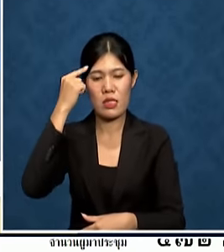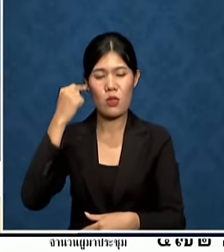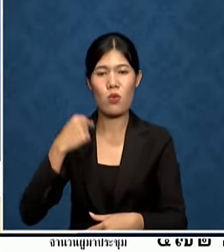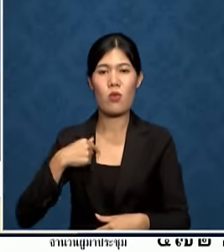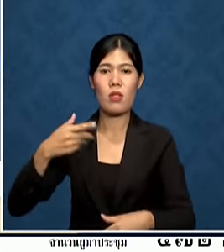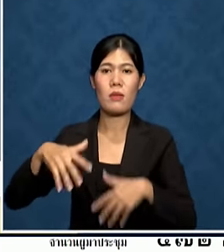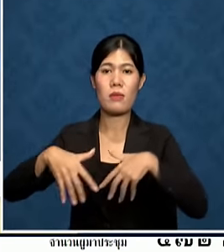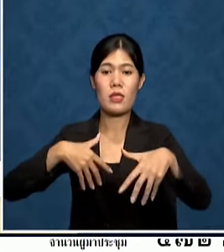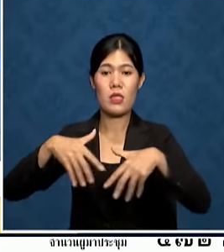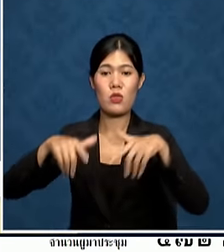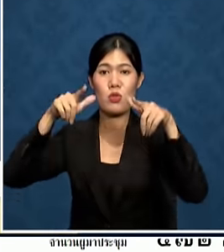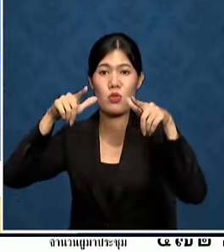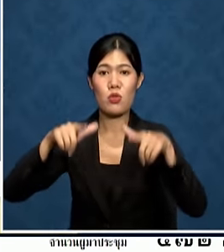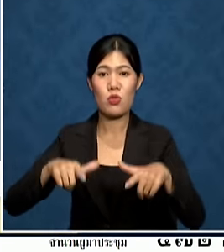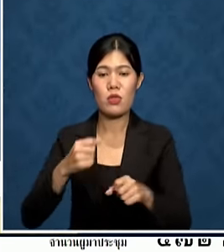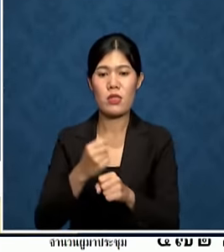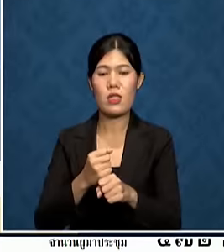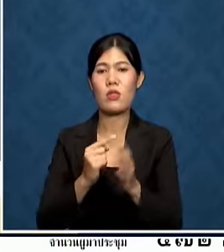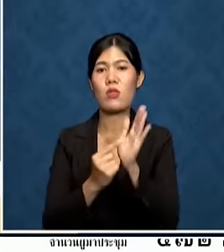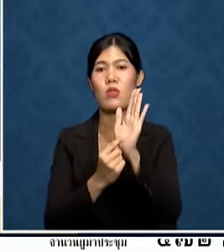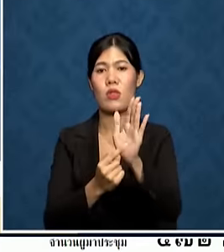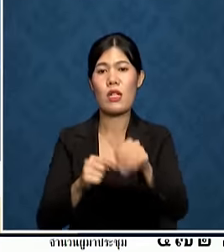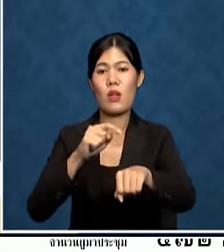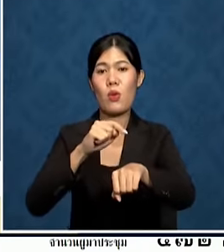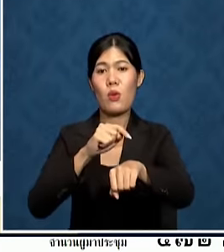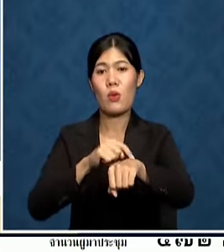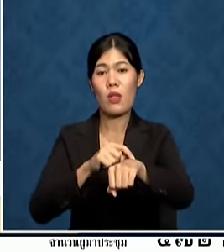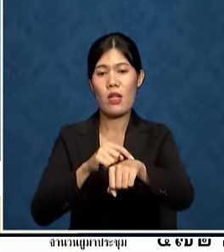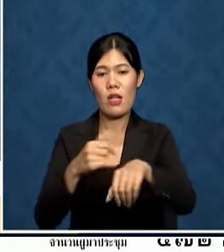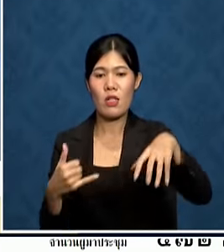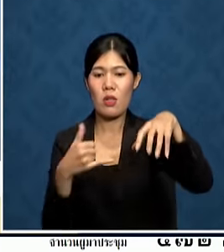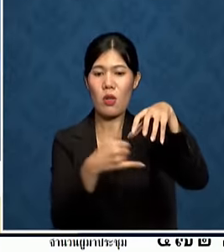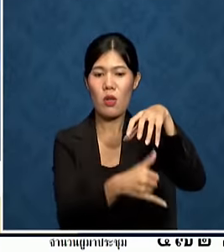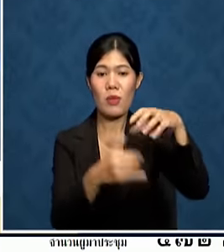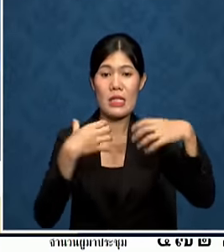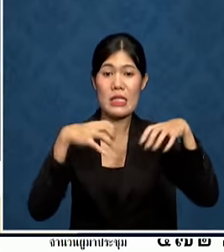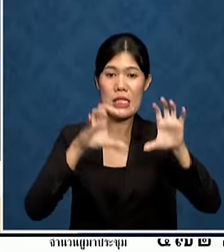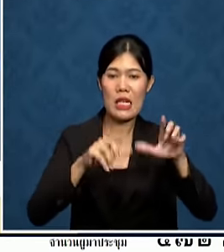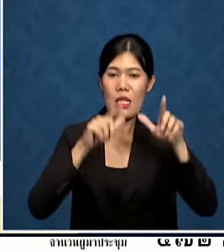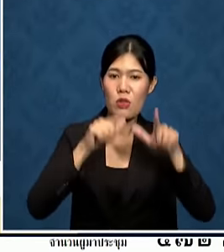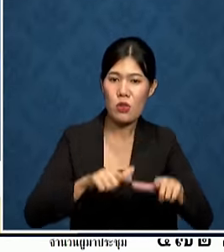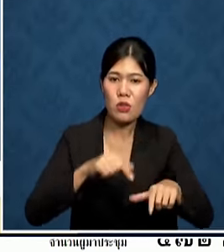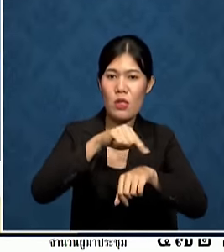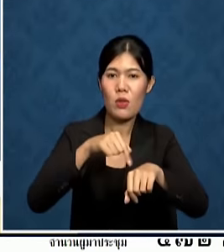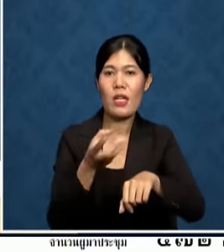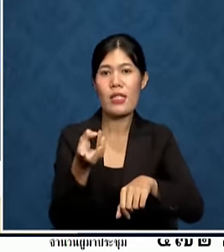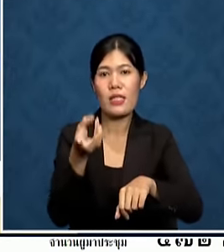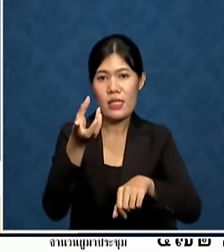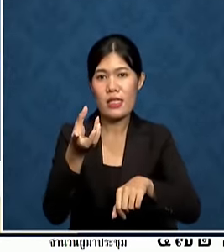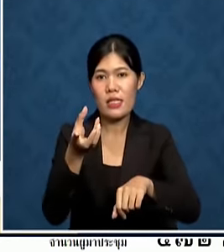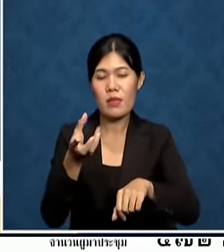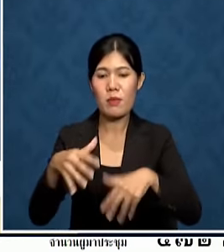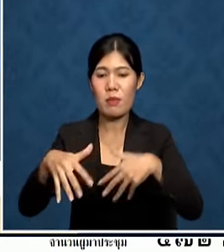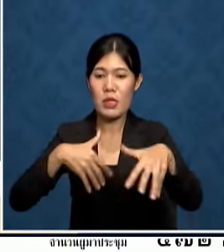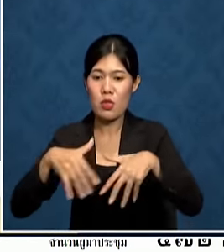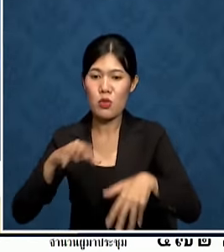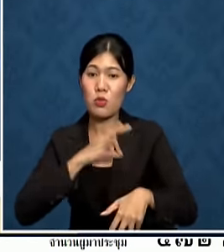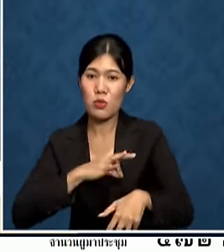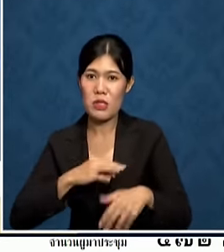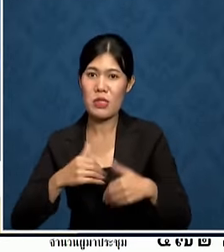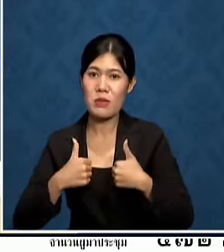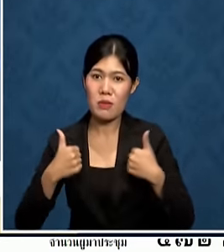ได้แค่ไหนเช่นลดเวลาติดต่อราชการได้กี่วันความพอใจของประชาชนเพิ่มขึ้นแค่ไหนที่สำคัญนะครับก่อน